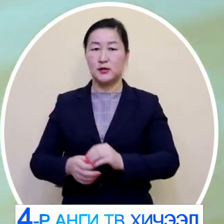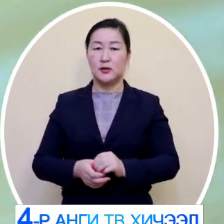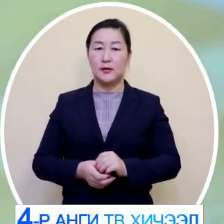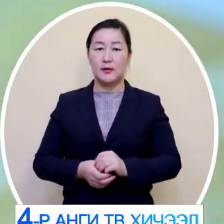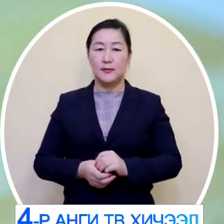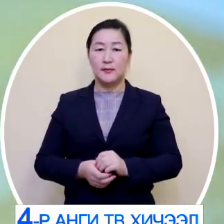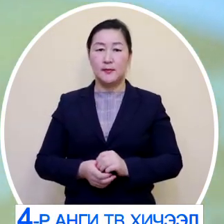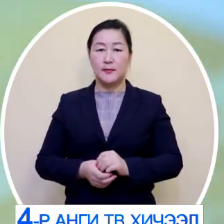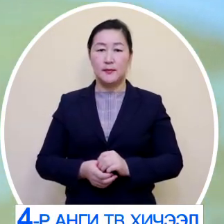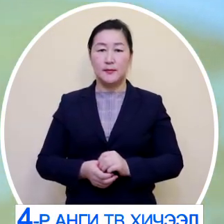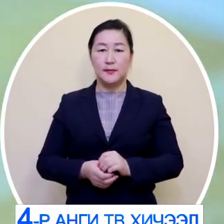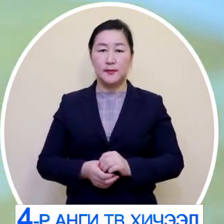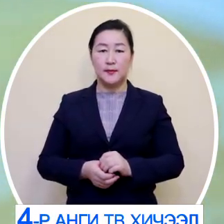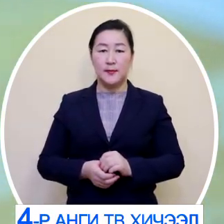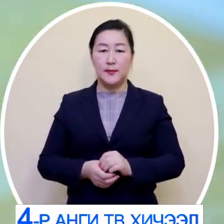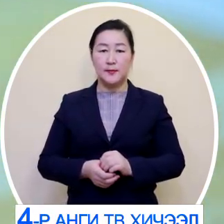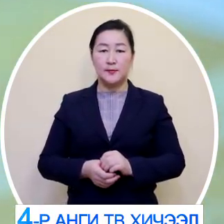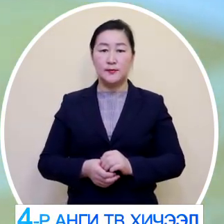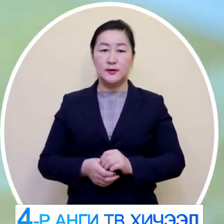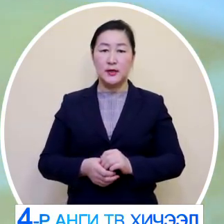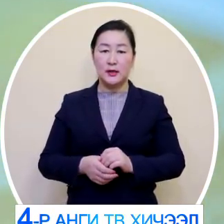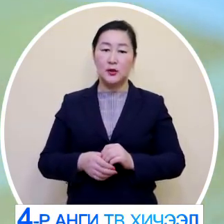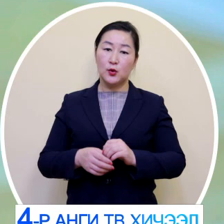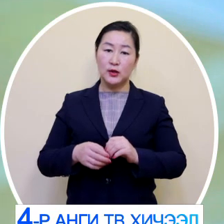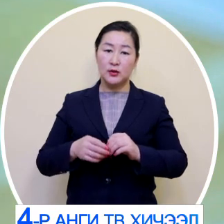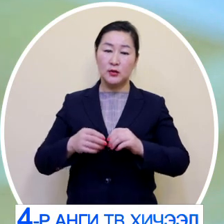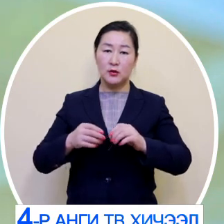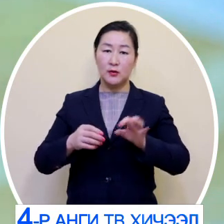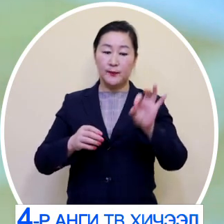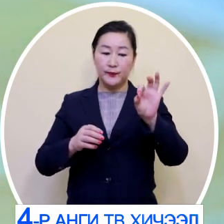цэнхэр өнгөтэй ахна. За, тэгвэл нөгөө туйл маань мэдээж